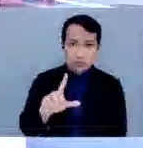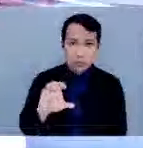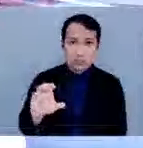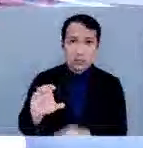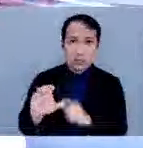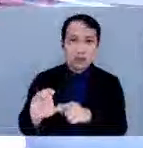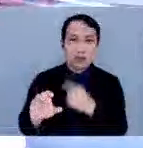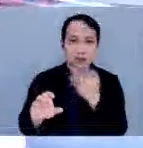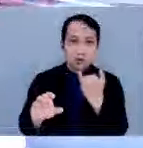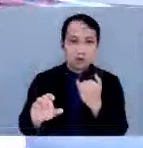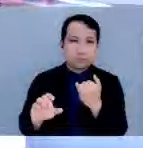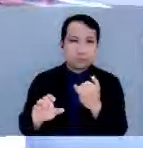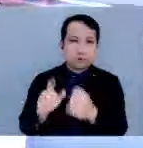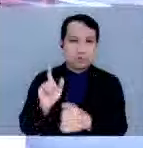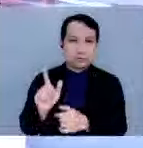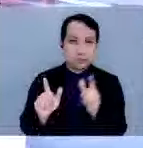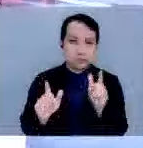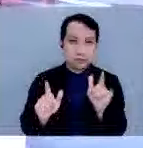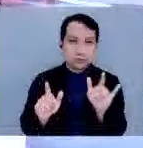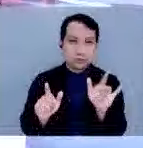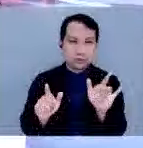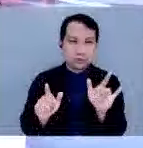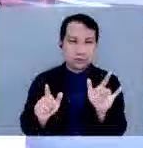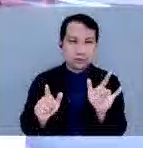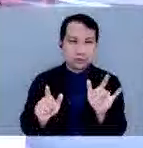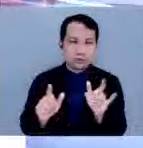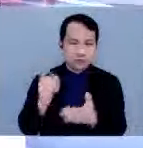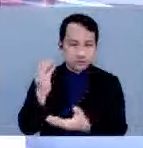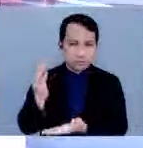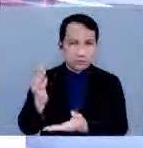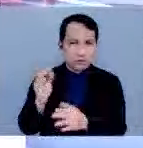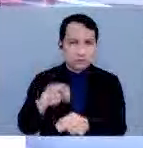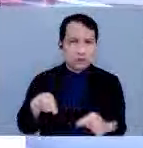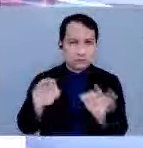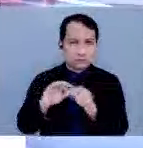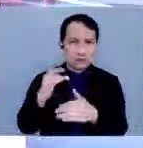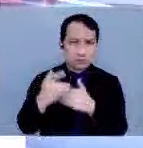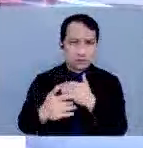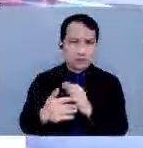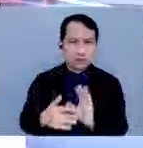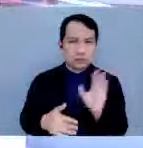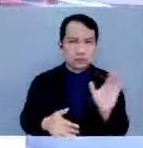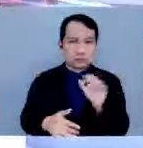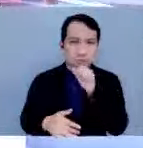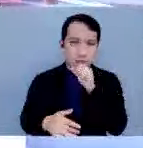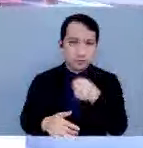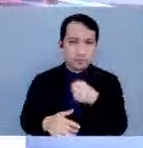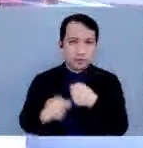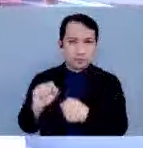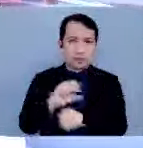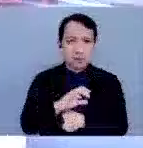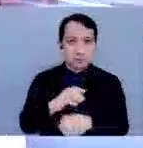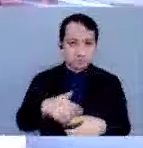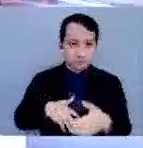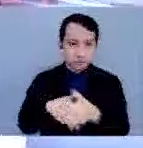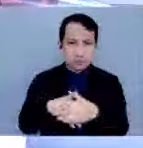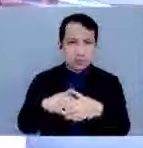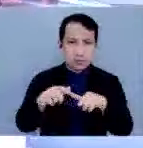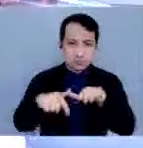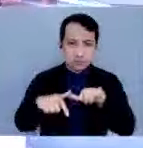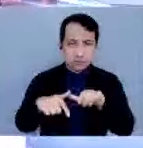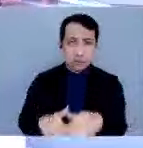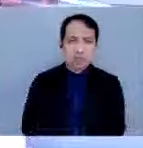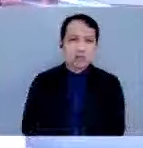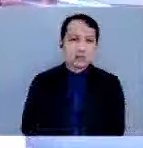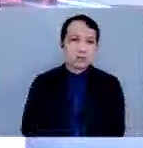sa 2025 midterm elections. Mas maaga na rin makakaboto ang mga senior citizen, buntis at PWD. Nasa